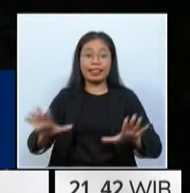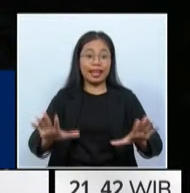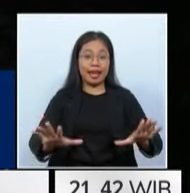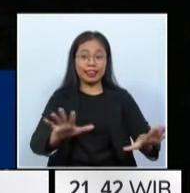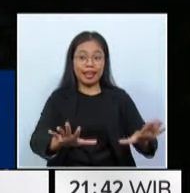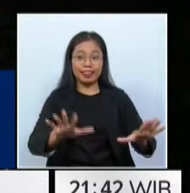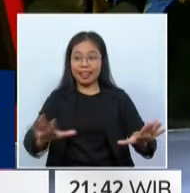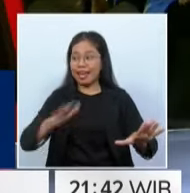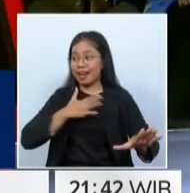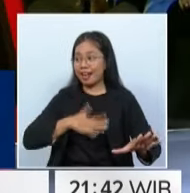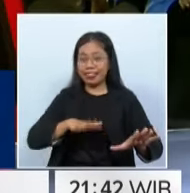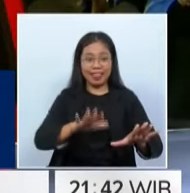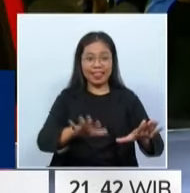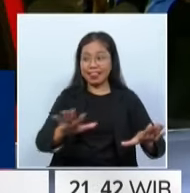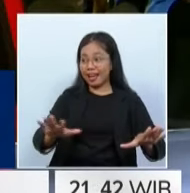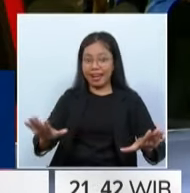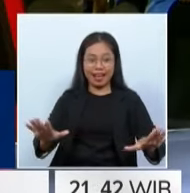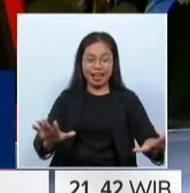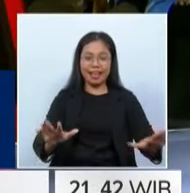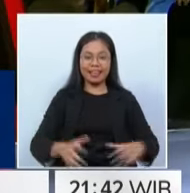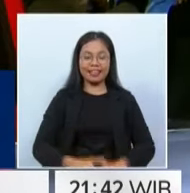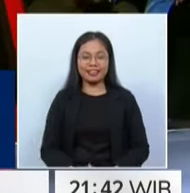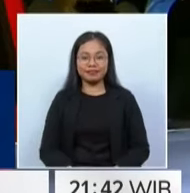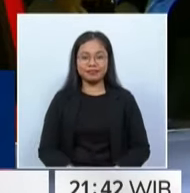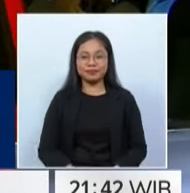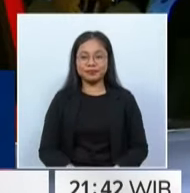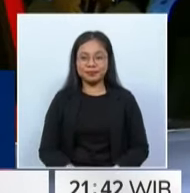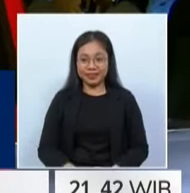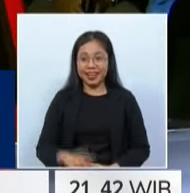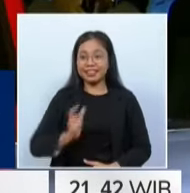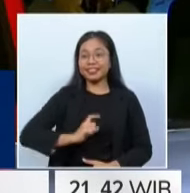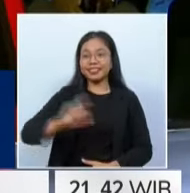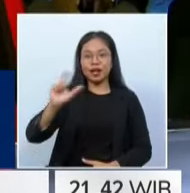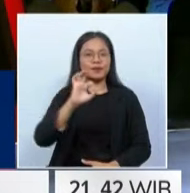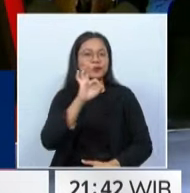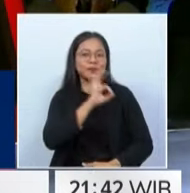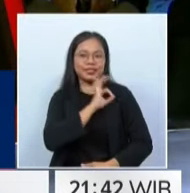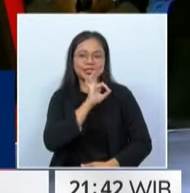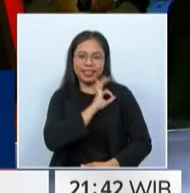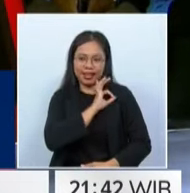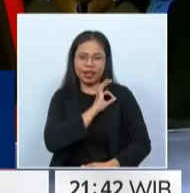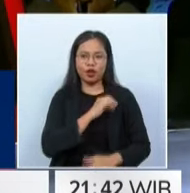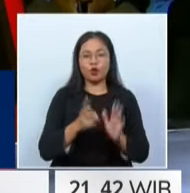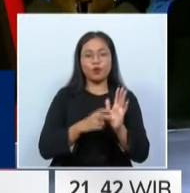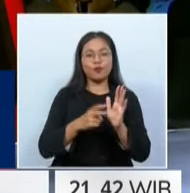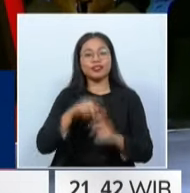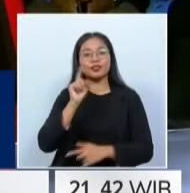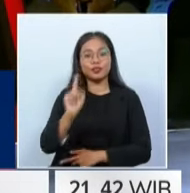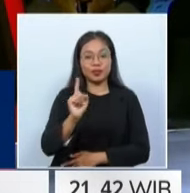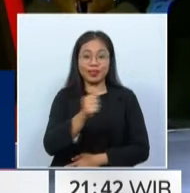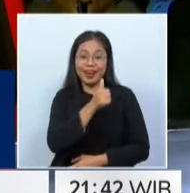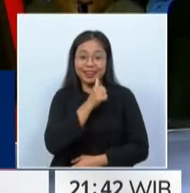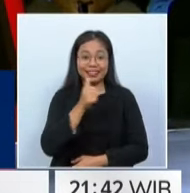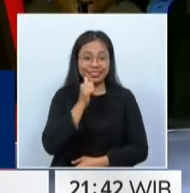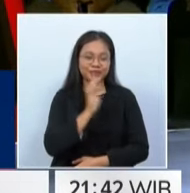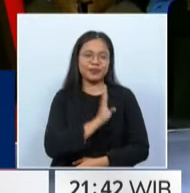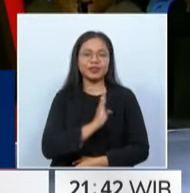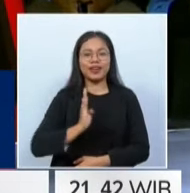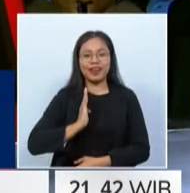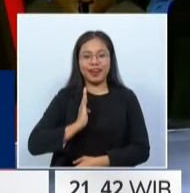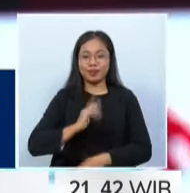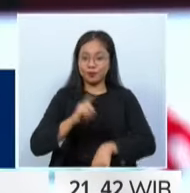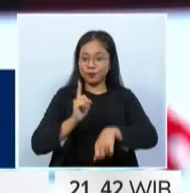baik kesempatan berikutnya kami berikan kepada calon Presiden Nomor S Bapak Anis baswedon menyampaikan pernyataan penutupnya dalam waktu 2 menit silakan Pak